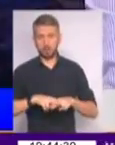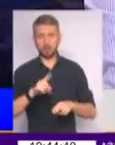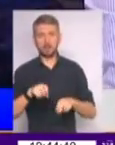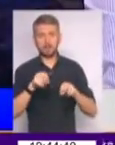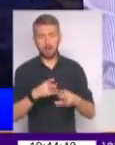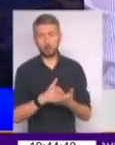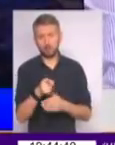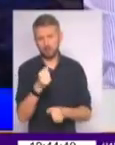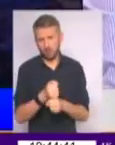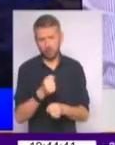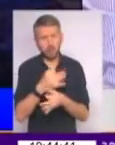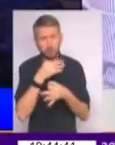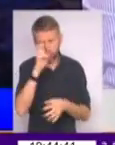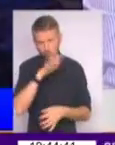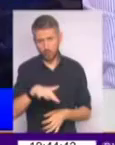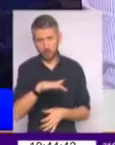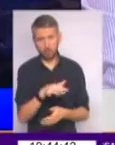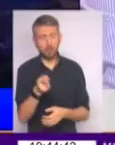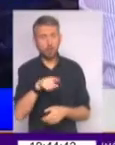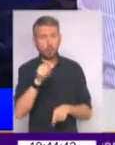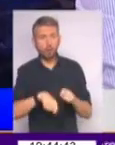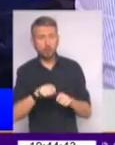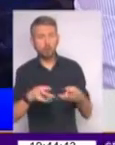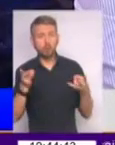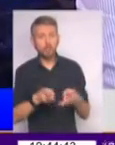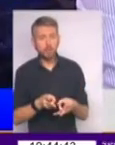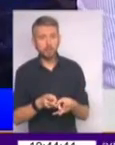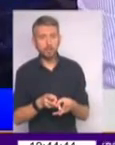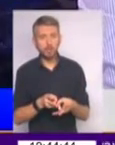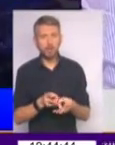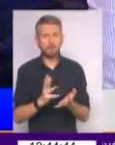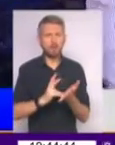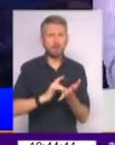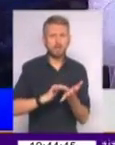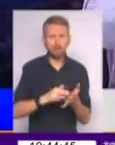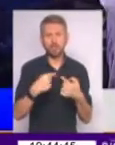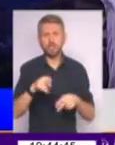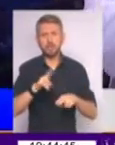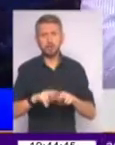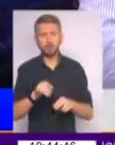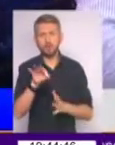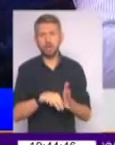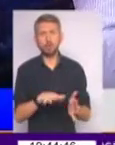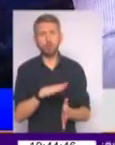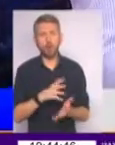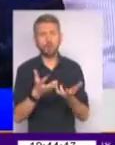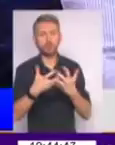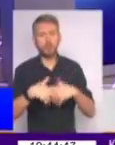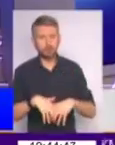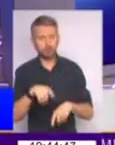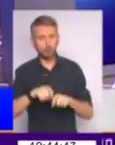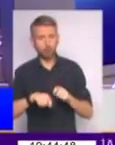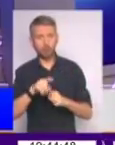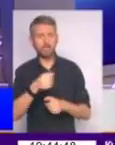Спецслужби це роблять на будь-яку країну. І тому контроль потрібний. Діаметричні, інші паспорти, щоб зразу було автоматичне контроль